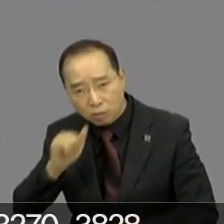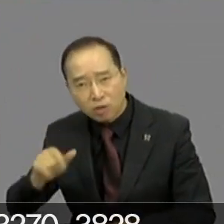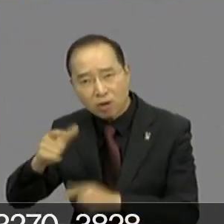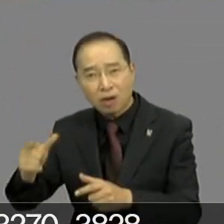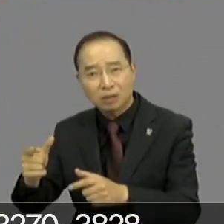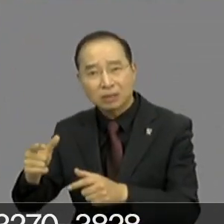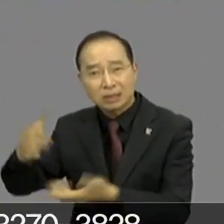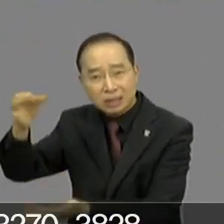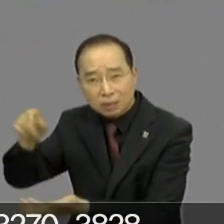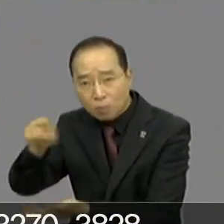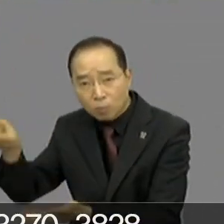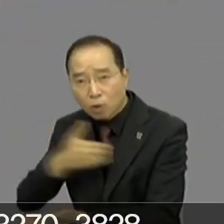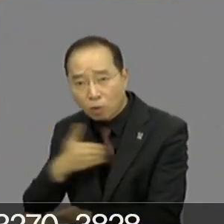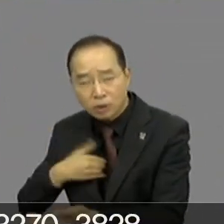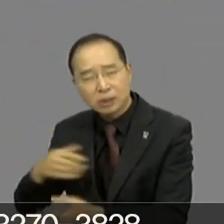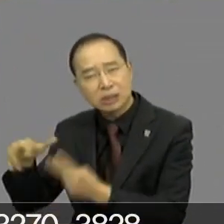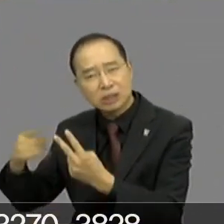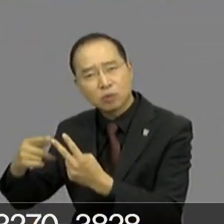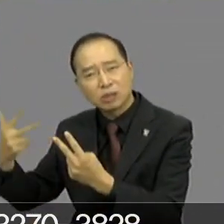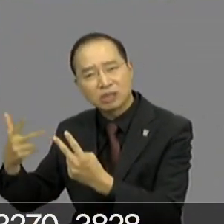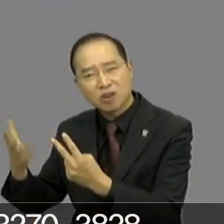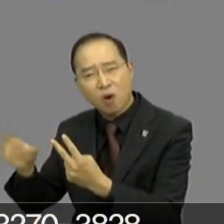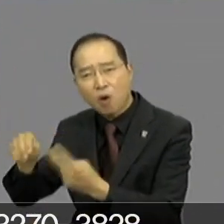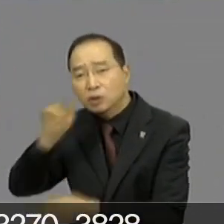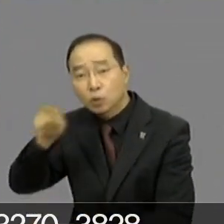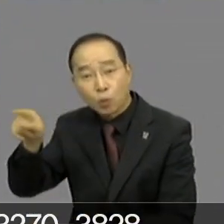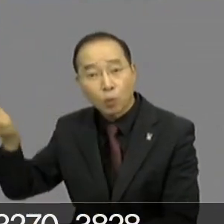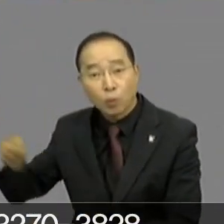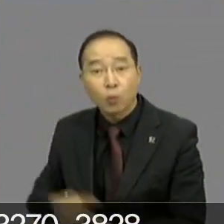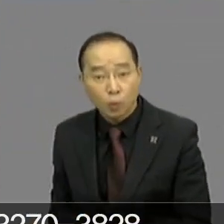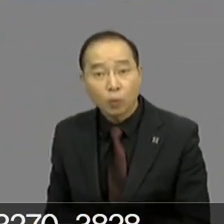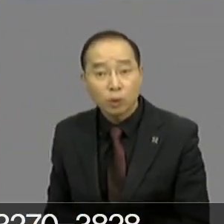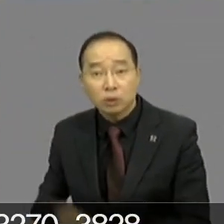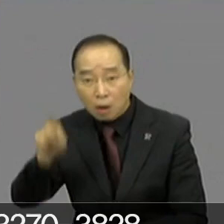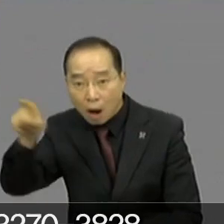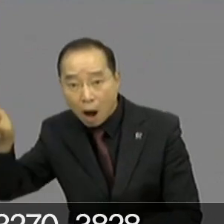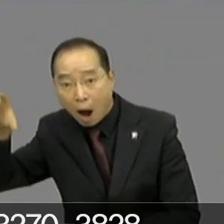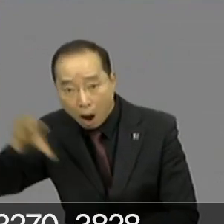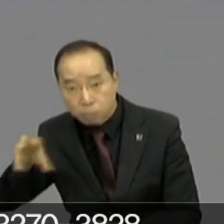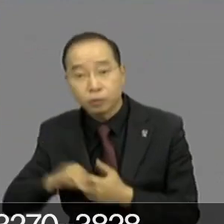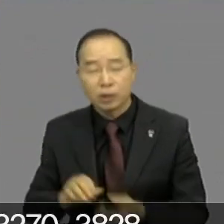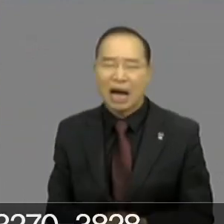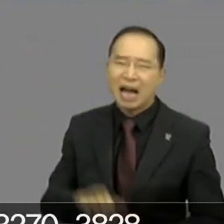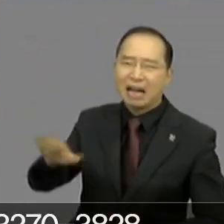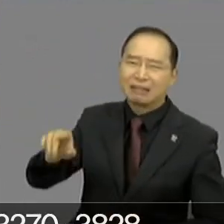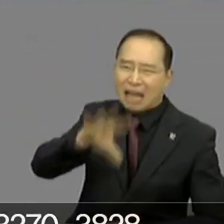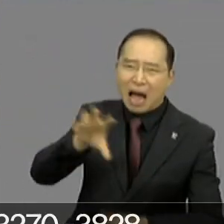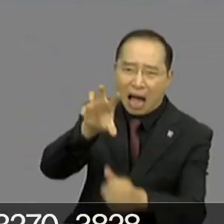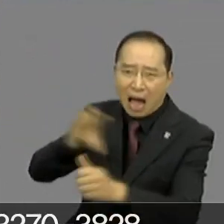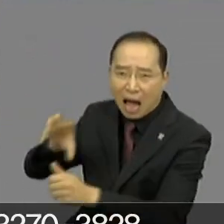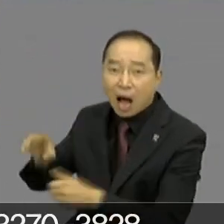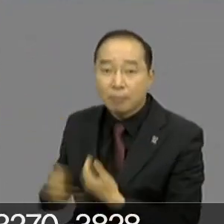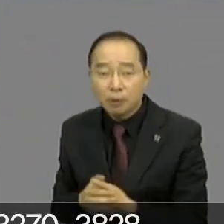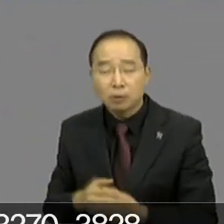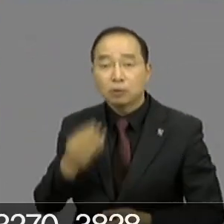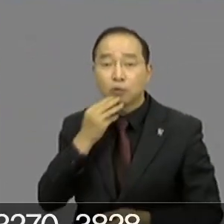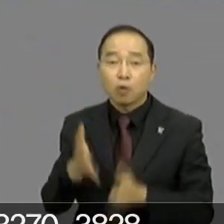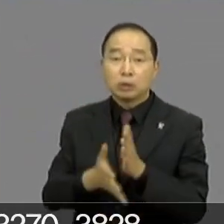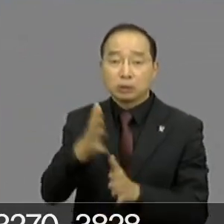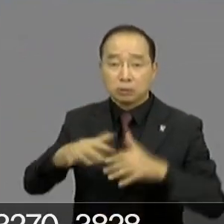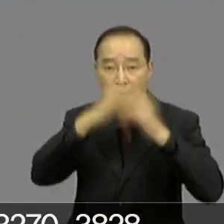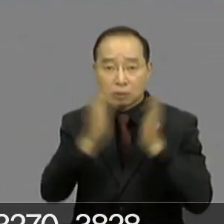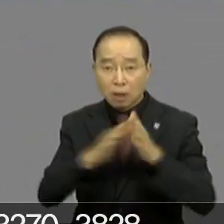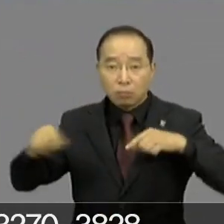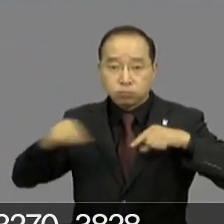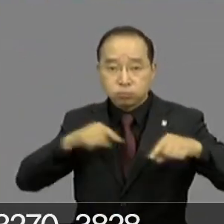지원이 한 2주 7000원 있구요 그저 출루 냉소 칼 제조 록에 사용을 하다보면 서울시의 운영에 문제가 생기고